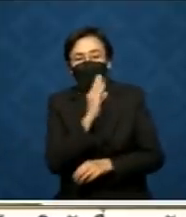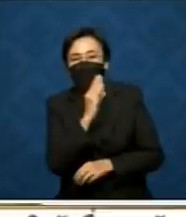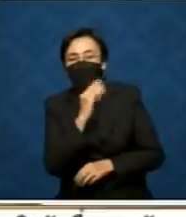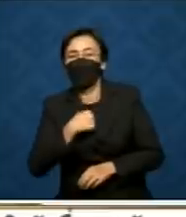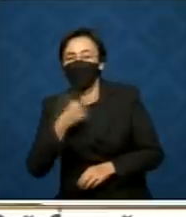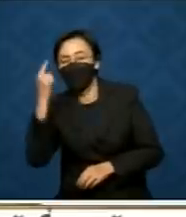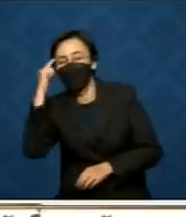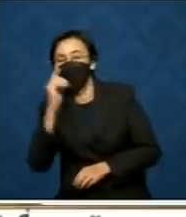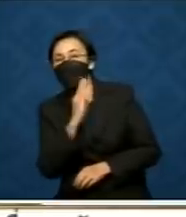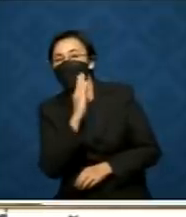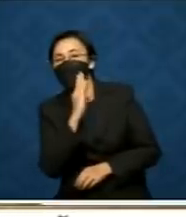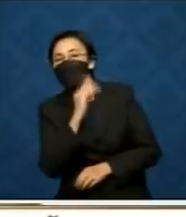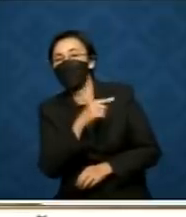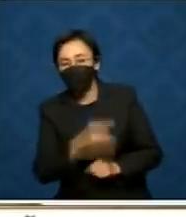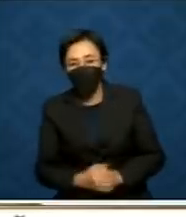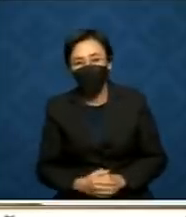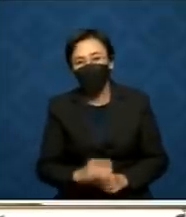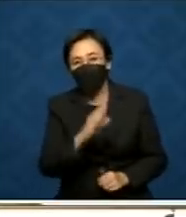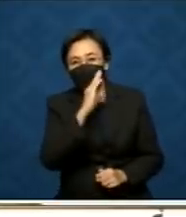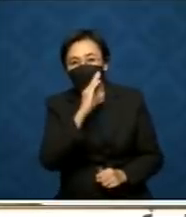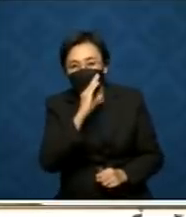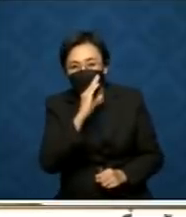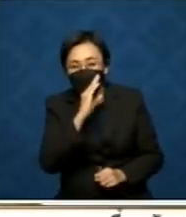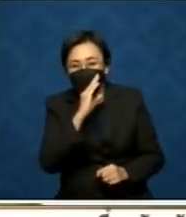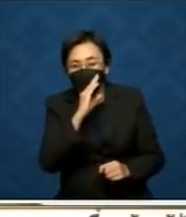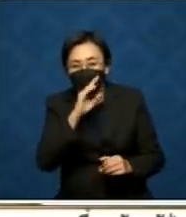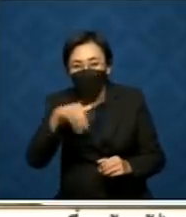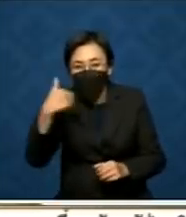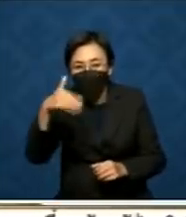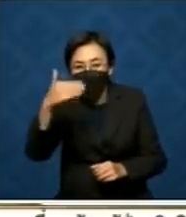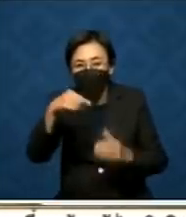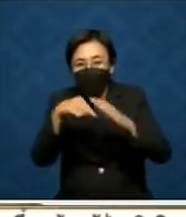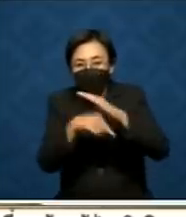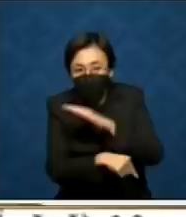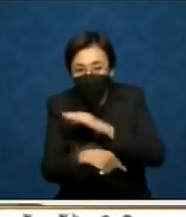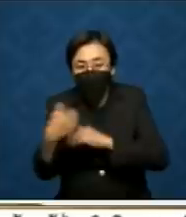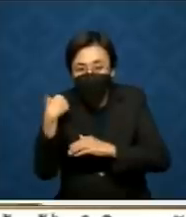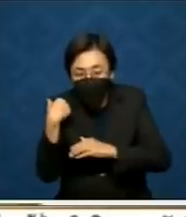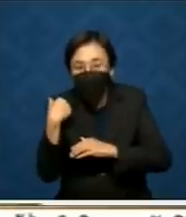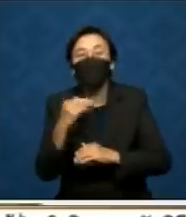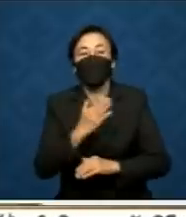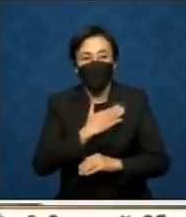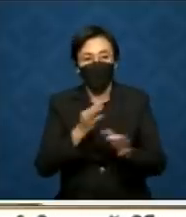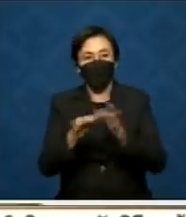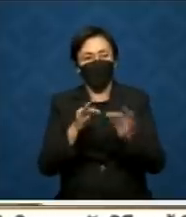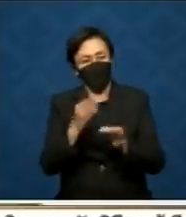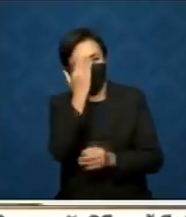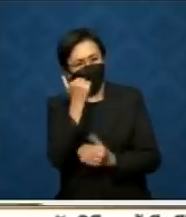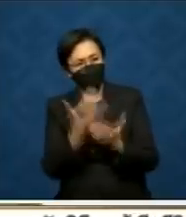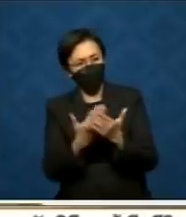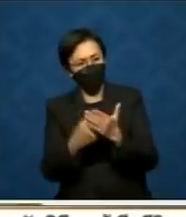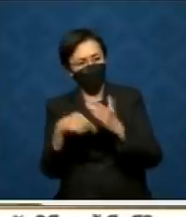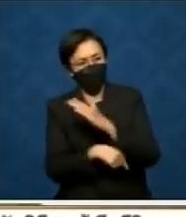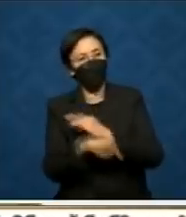แต่ถ้าโกหกมันเป็นทางซึ่งนำมาสู่การโกงหรือเปล่าผมตามไปดูอีกทำไมต้องกงพเบอร์